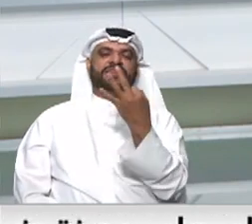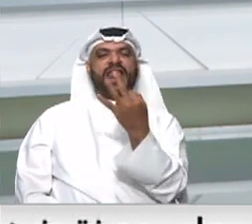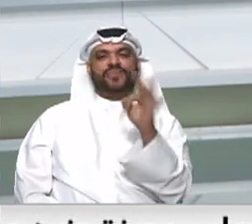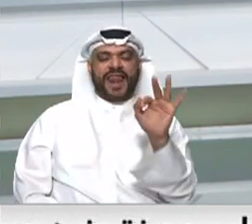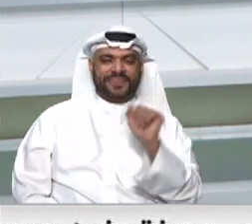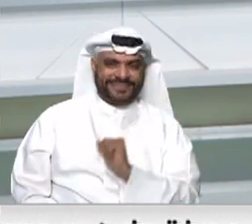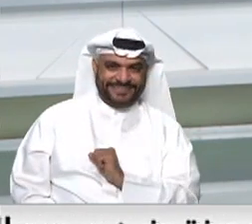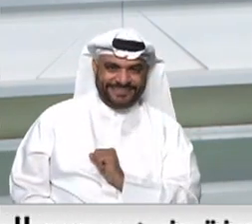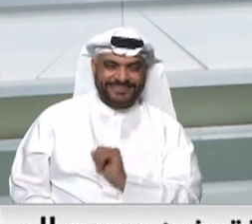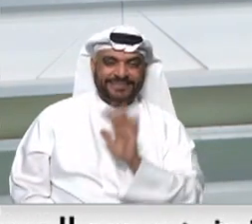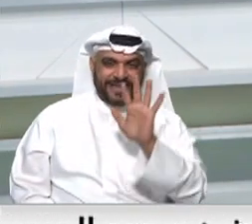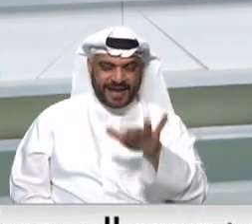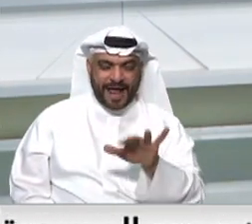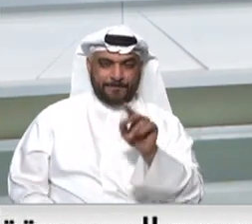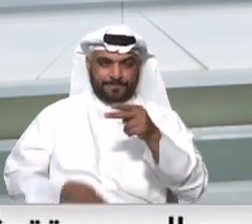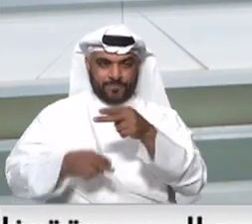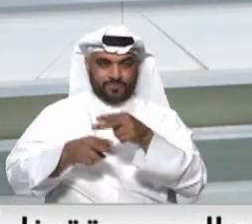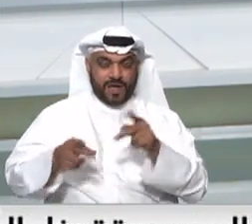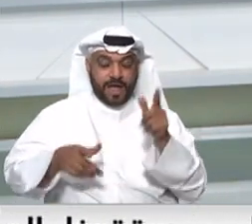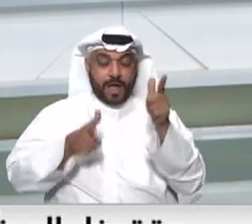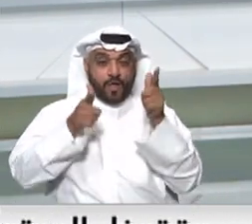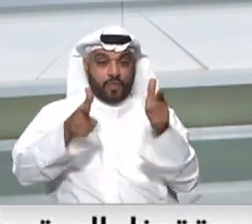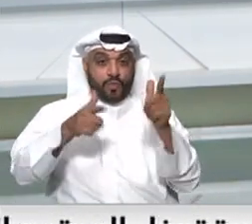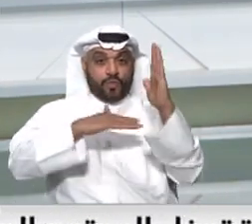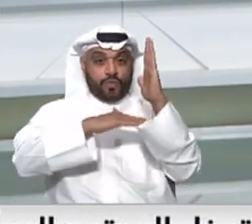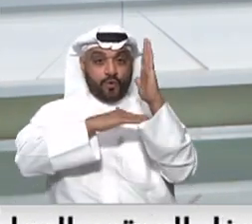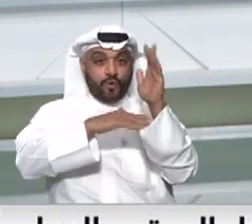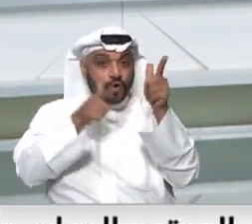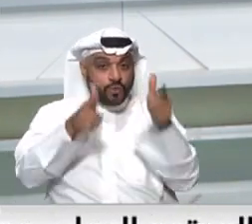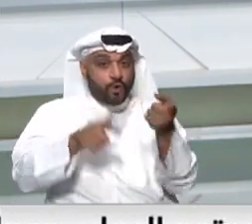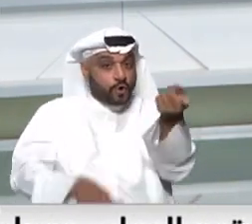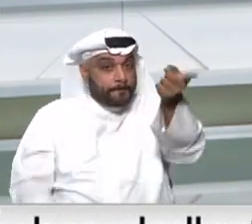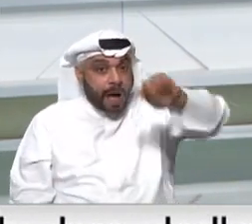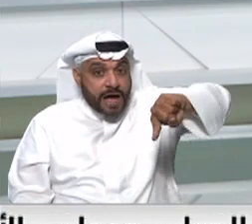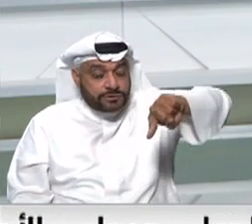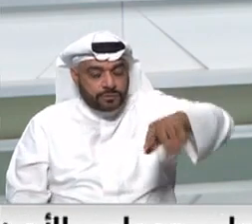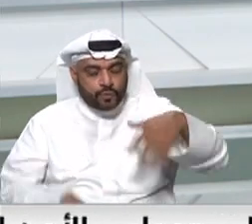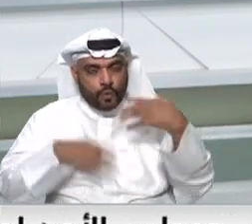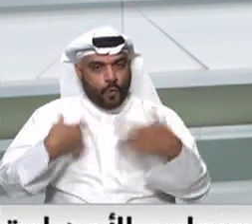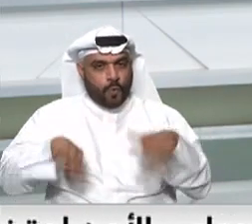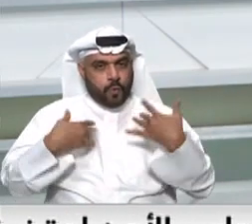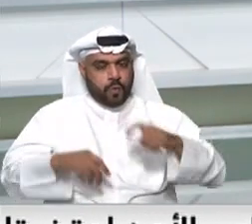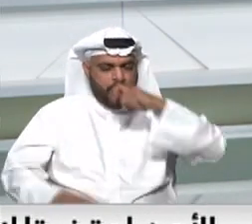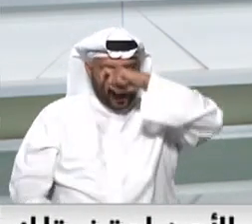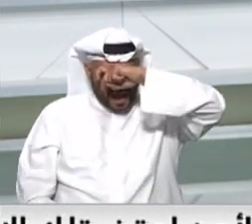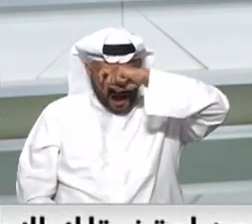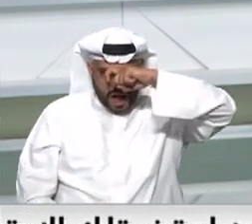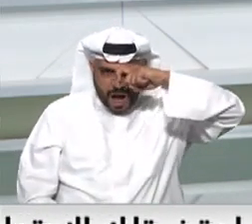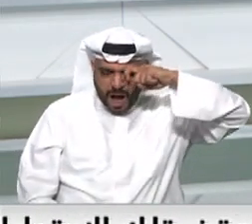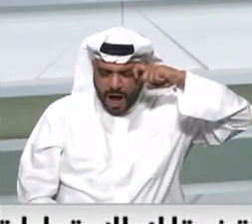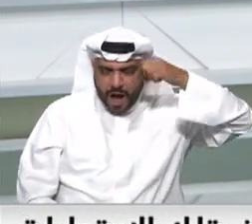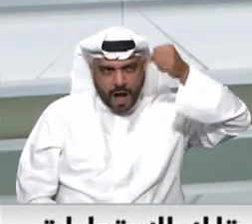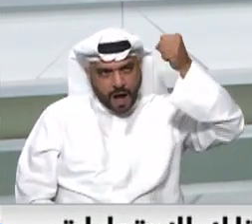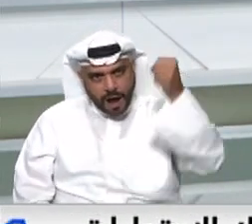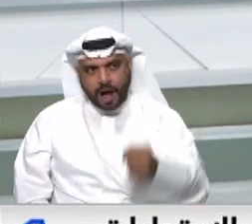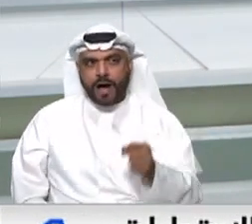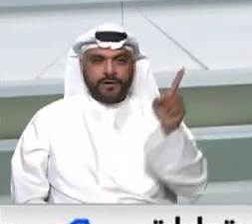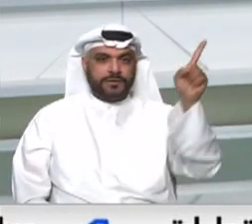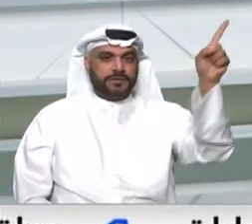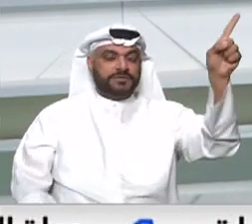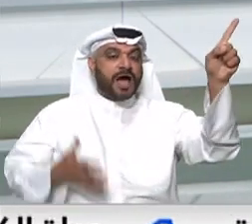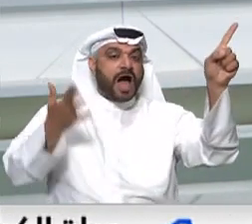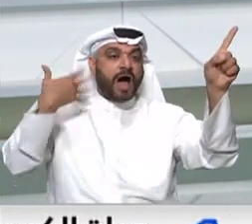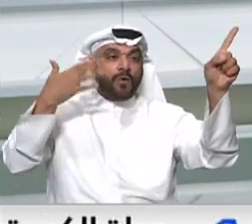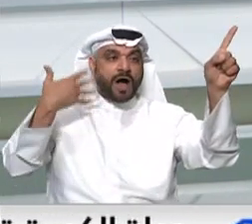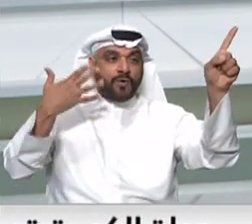درجه مئويه في مدينه الكويت منتصف نهار يوم الغد اجواء حاره وهو شمال غربي نشط على فترات من 12 الى 40 كيلومتر في الساعه